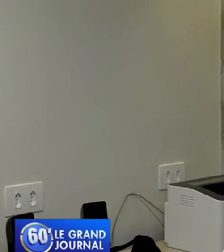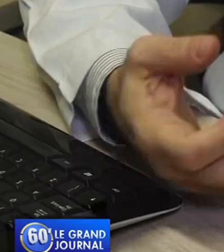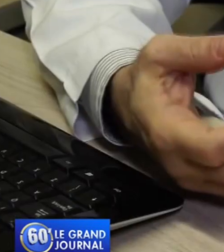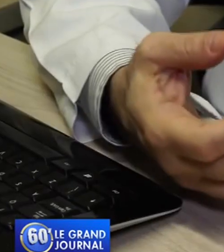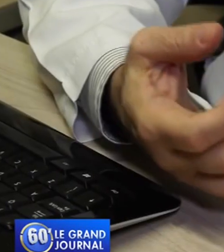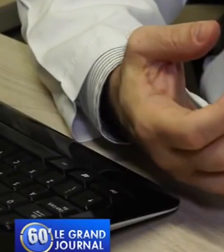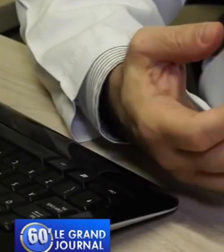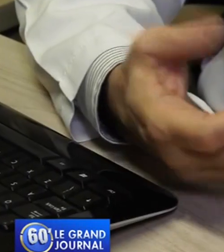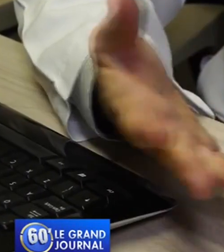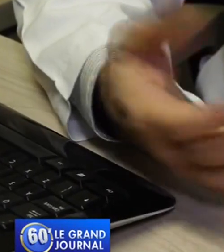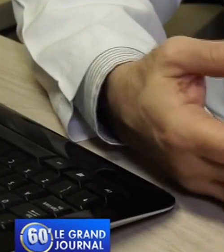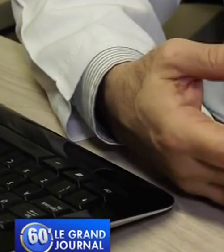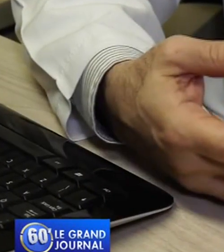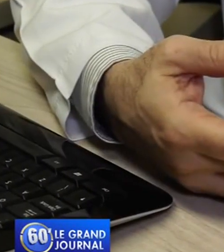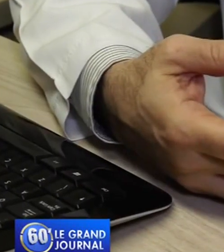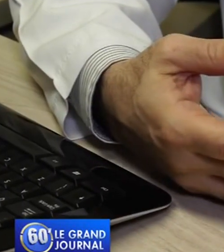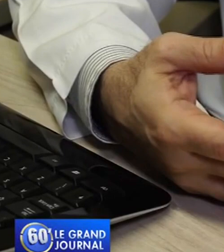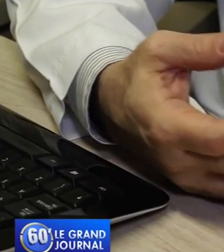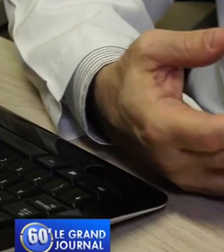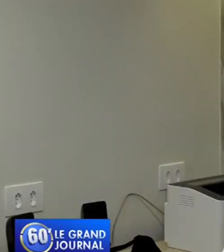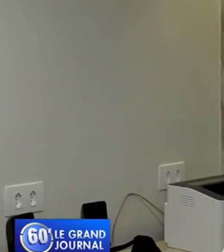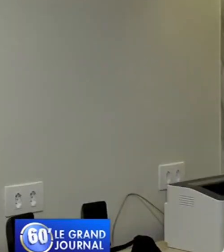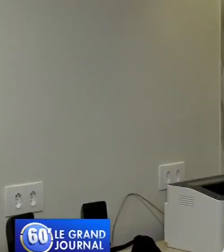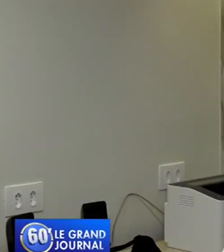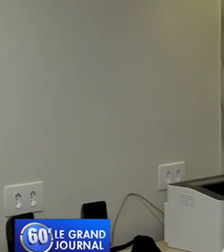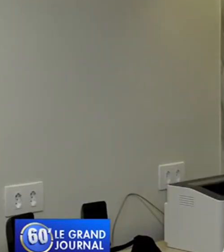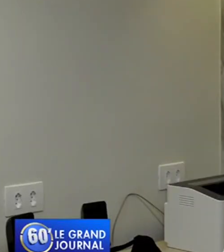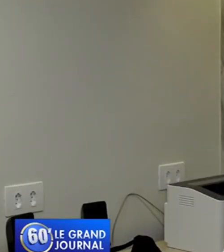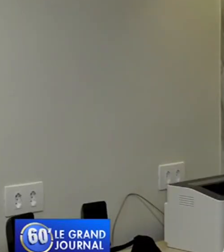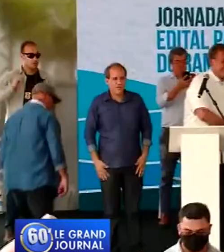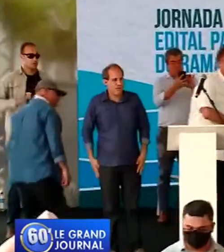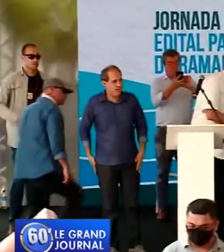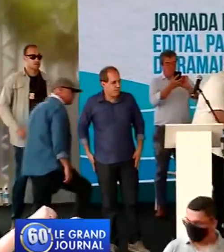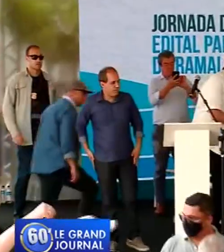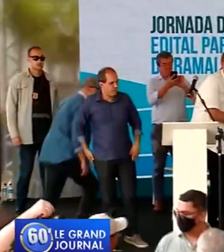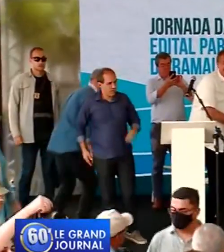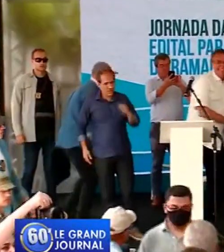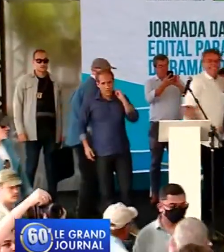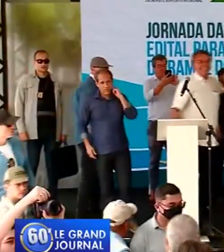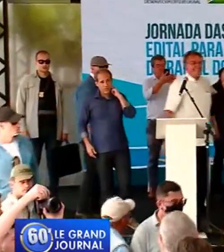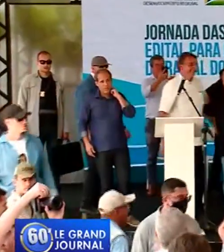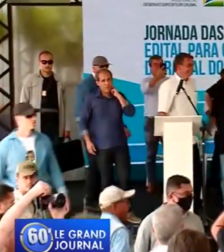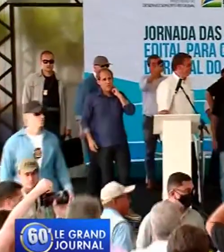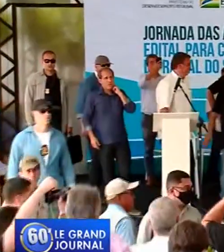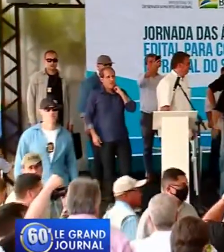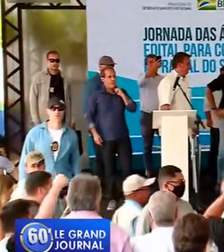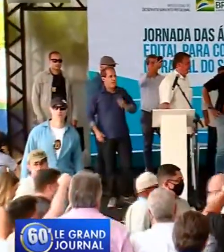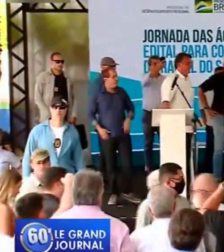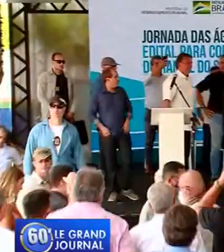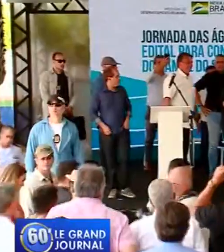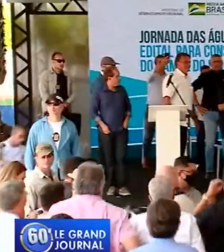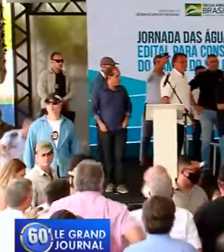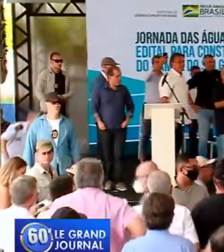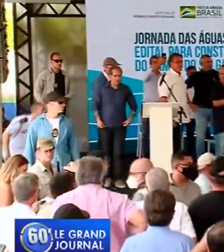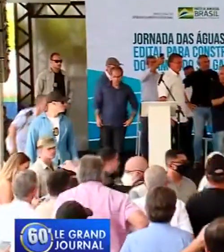derrière la prescription de médication non éthique et inefficace molson arrow lui-même a rejeté les accusations alors qu'il participait